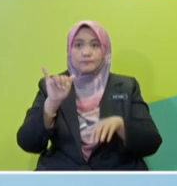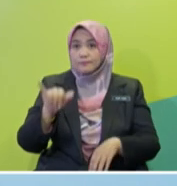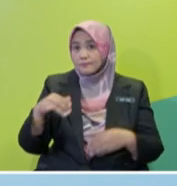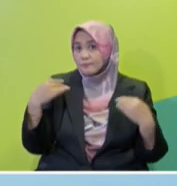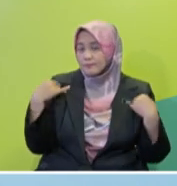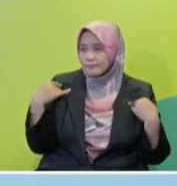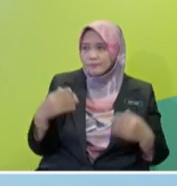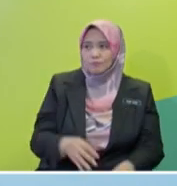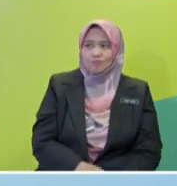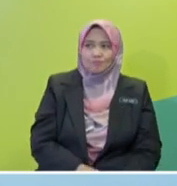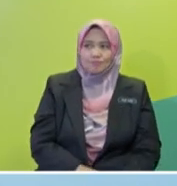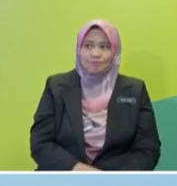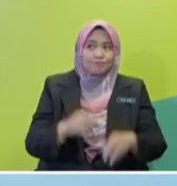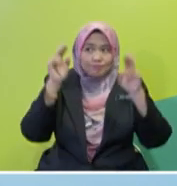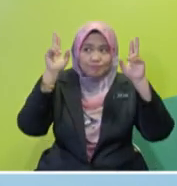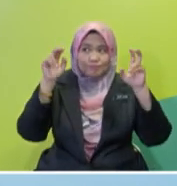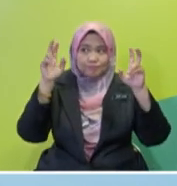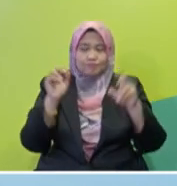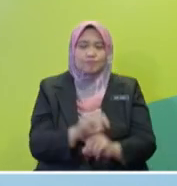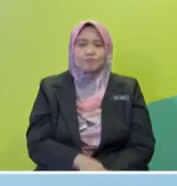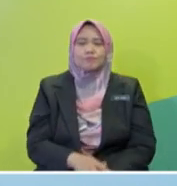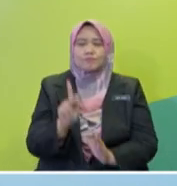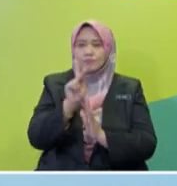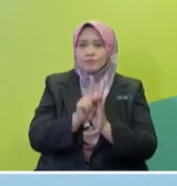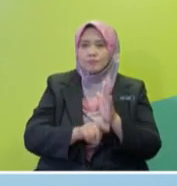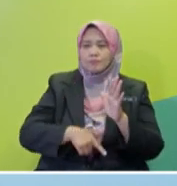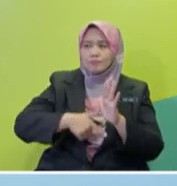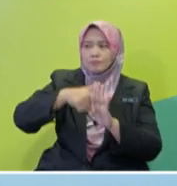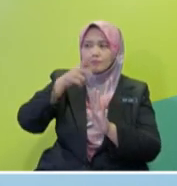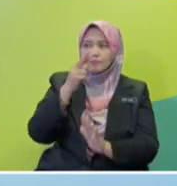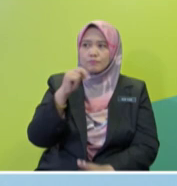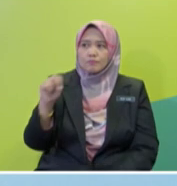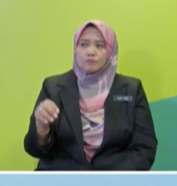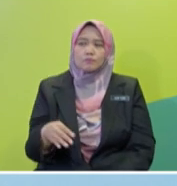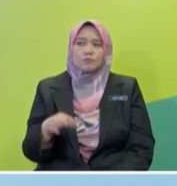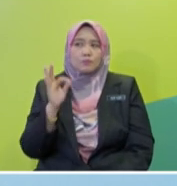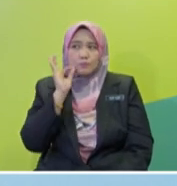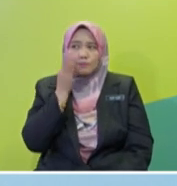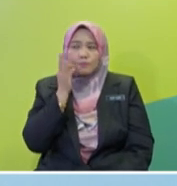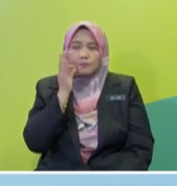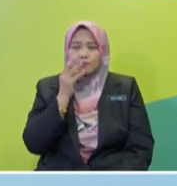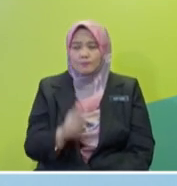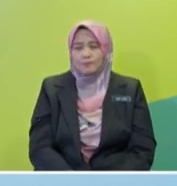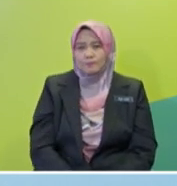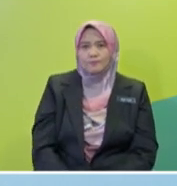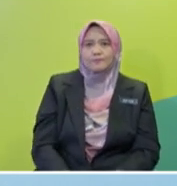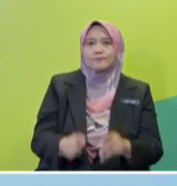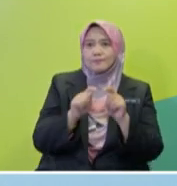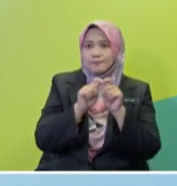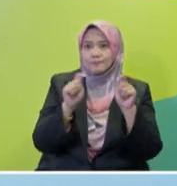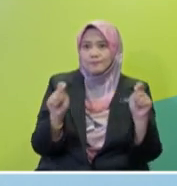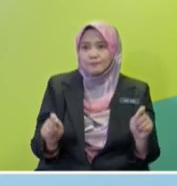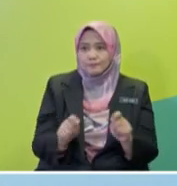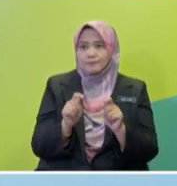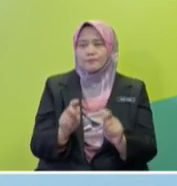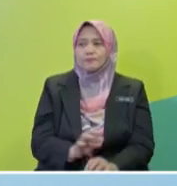Oke buah-buahan ditempatan banyak khasiat kemudian buah-buahan tempat dan juga murah jika dibandingkan